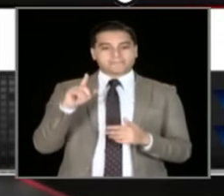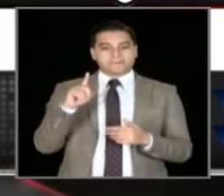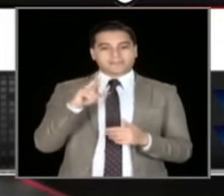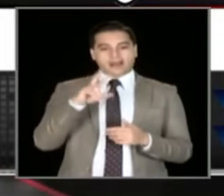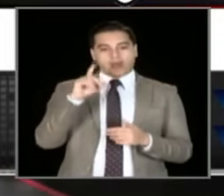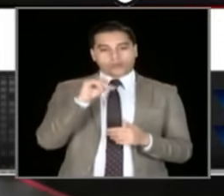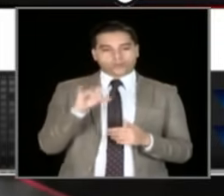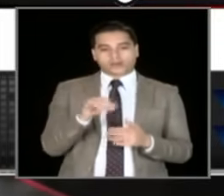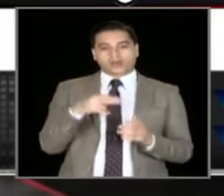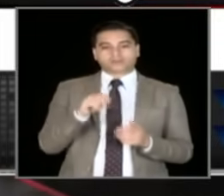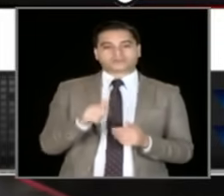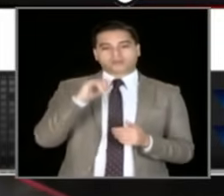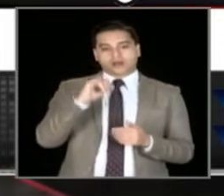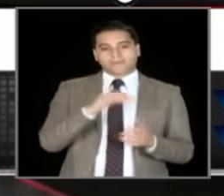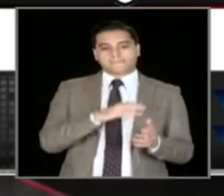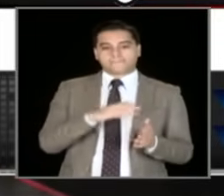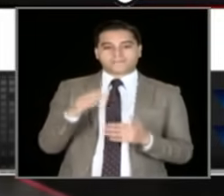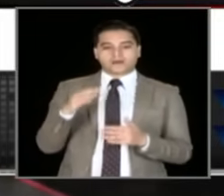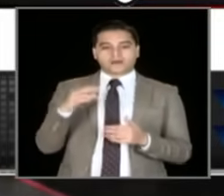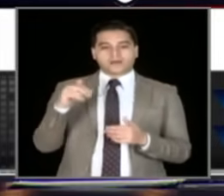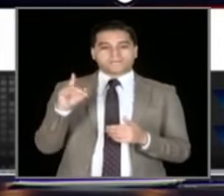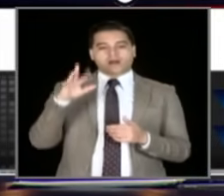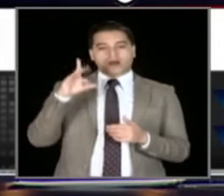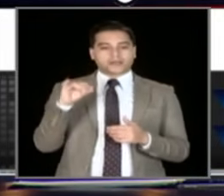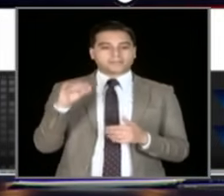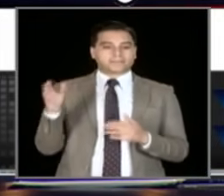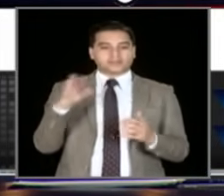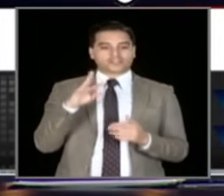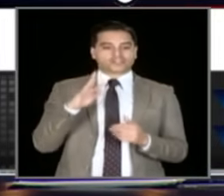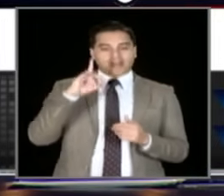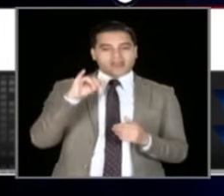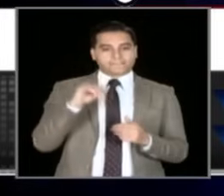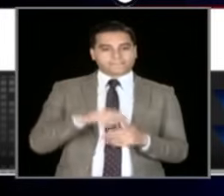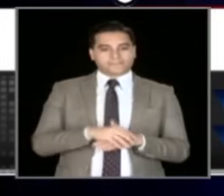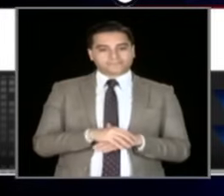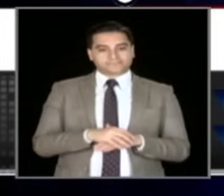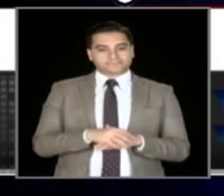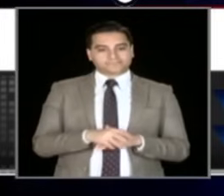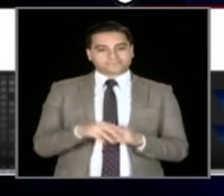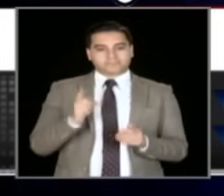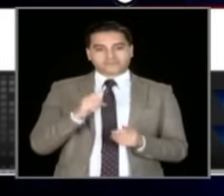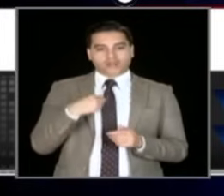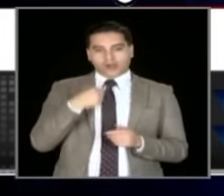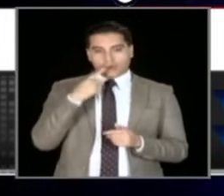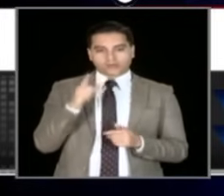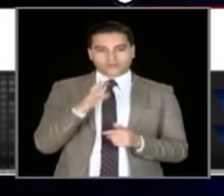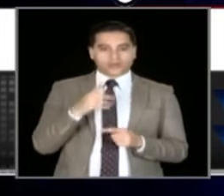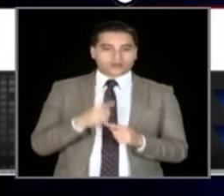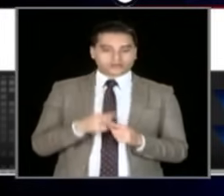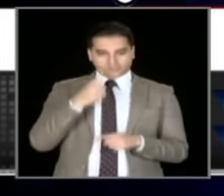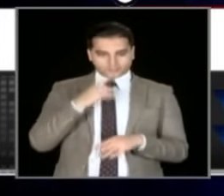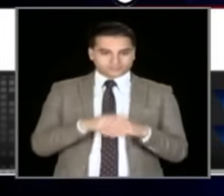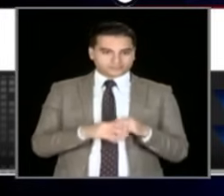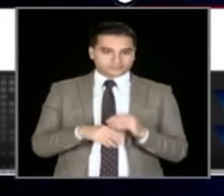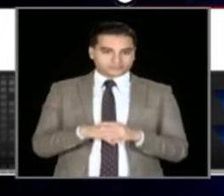الببلاوي، عصام شرف، إبراهيم محلب، هشام أنديل. مش أنا اللي هقول لك صح ولا غلط.